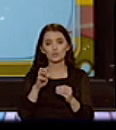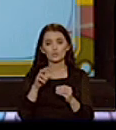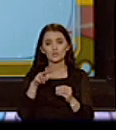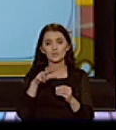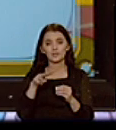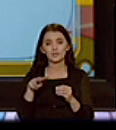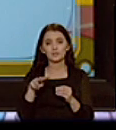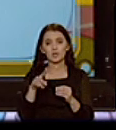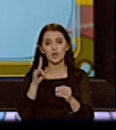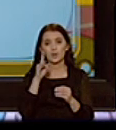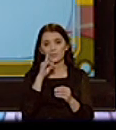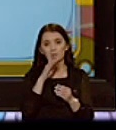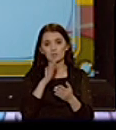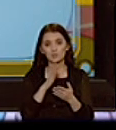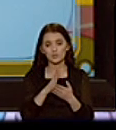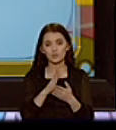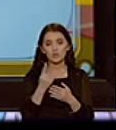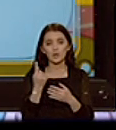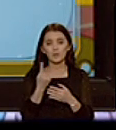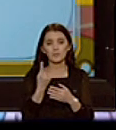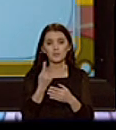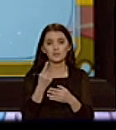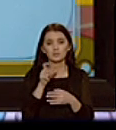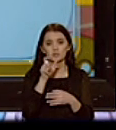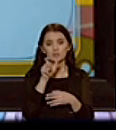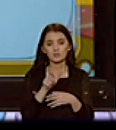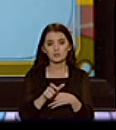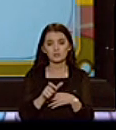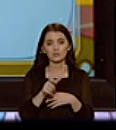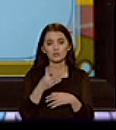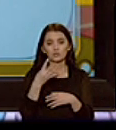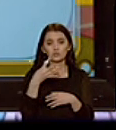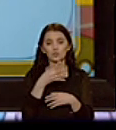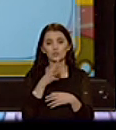10427 litr benzin bor edi. 1-chi sisternada